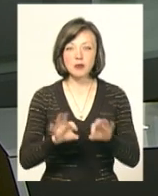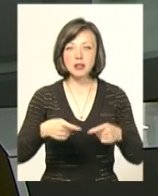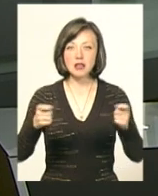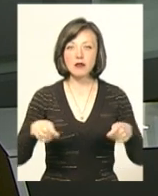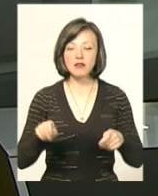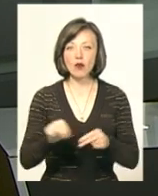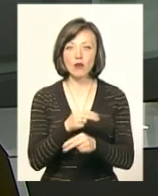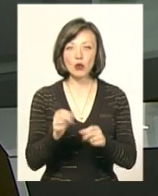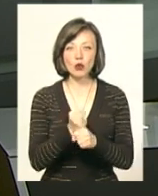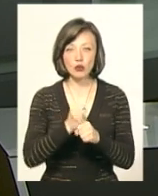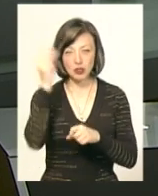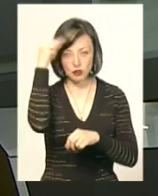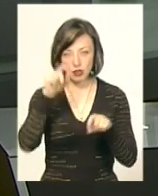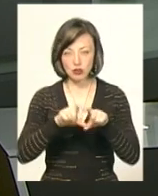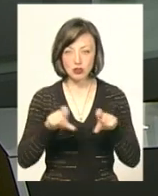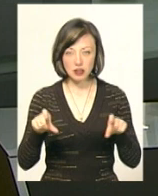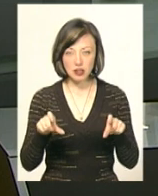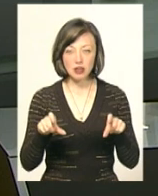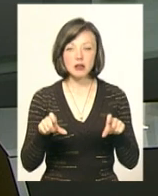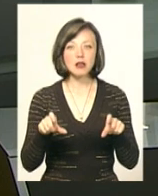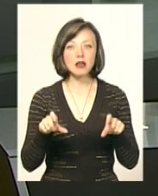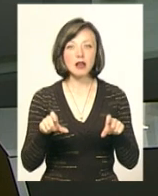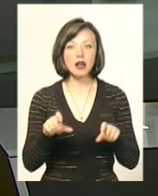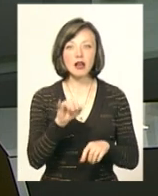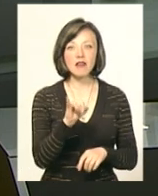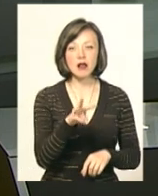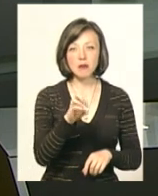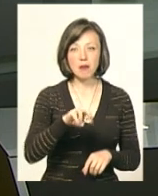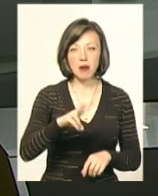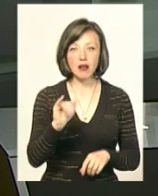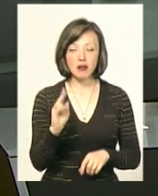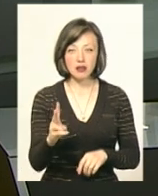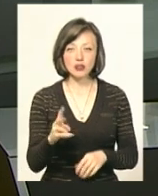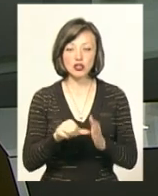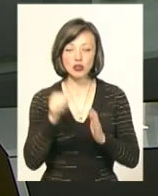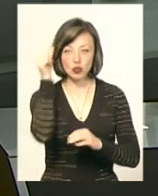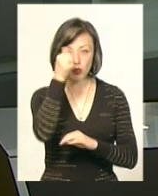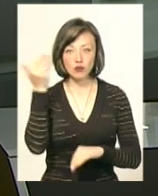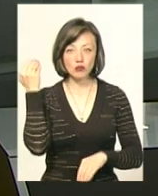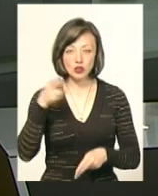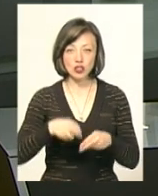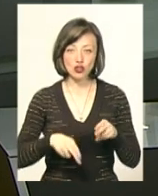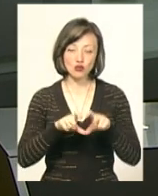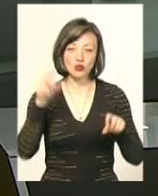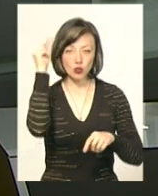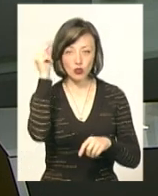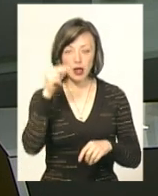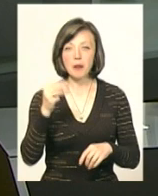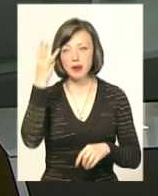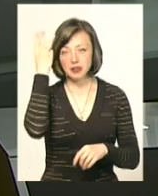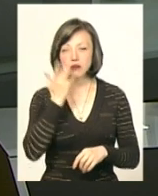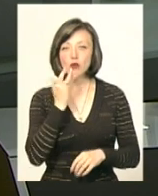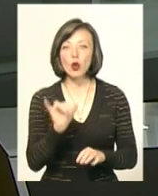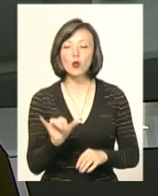з виховної роботи навчального закладу Валентина Боричко, Іван Мельник 6 років тому закінчив цю школу. Потім навчався у Хмельницькому